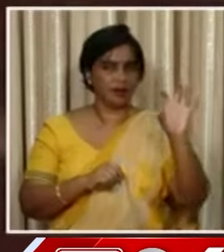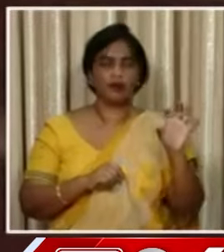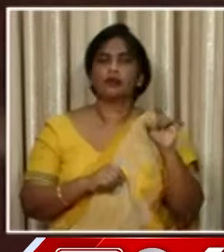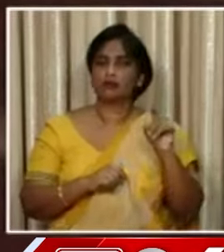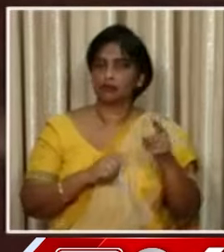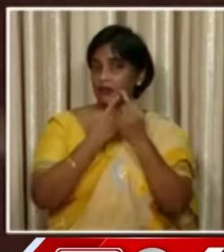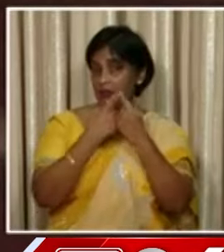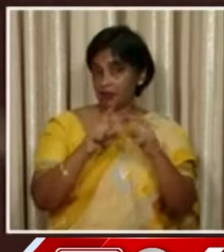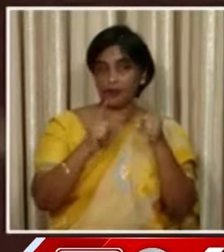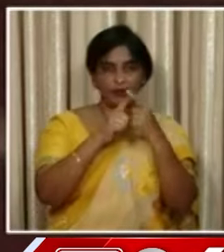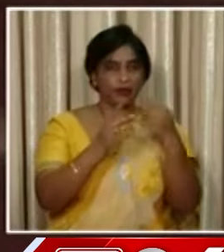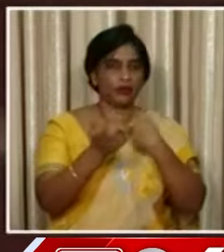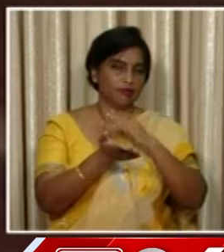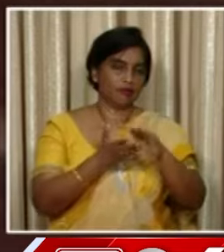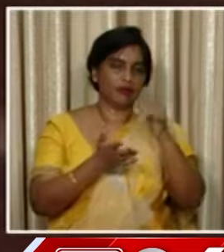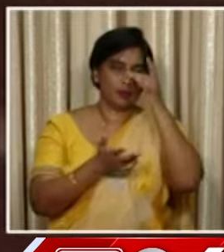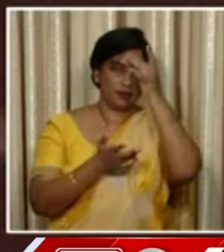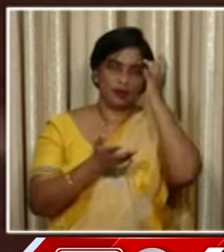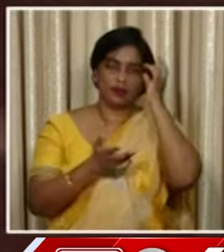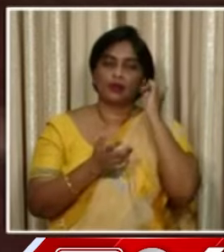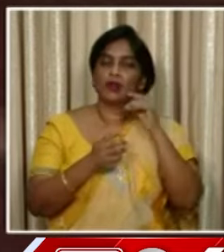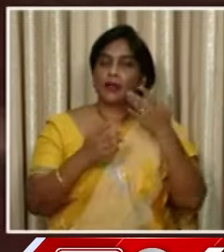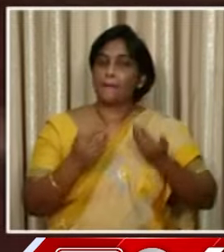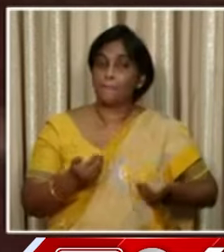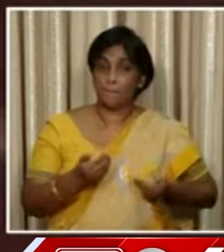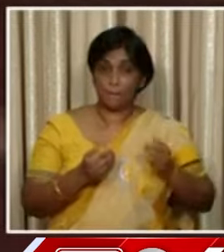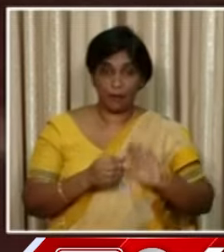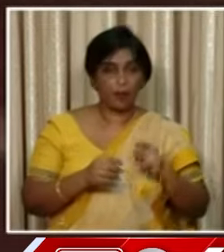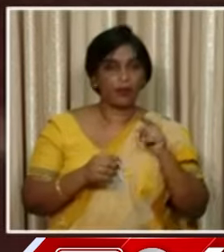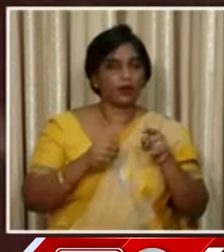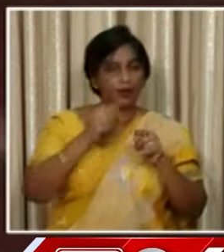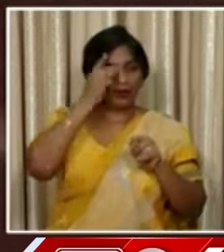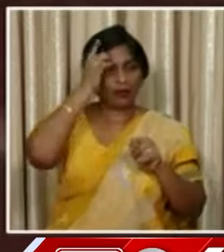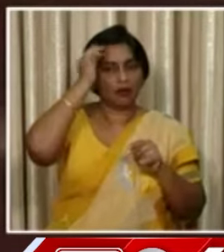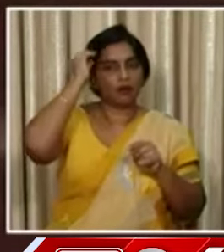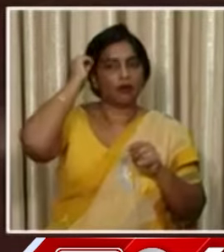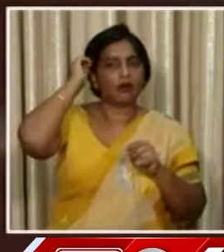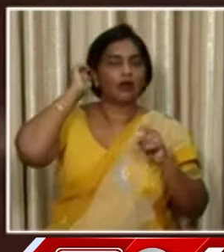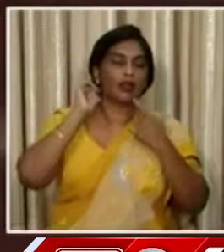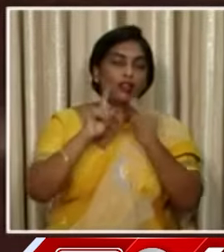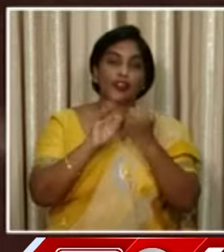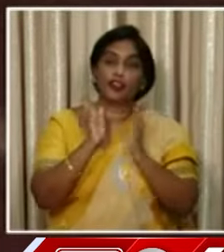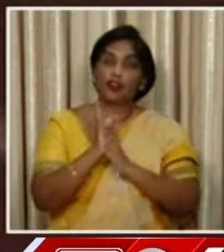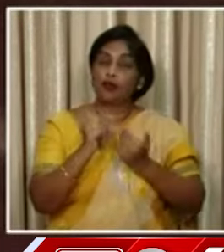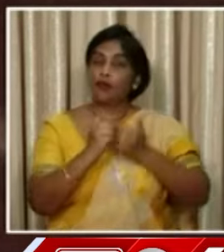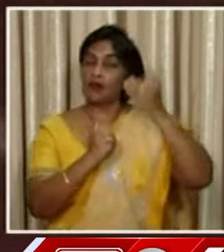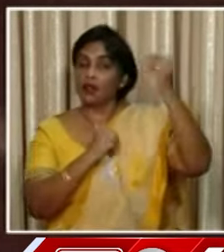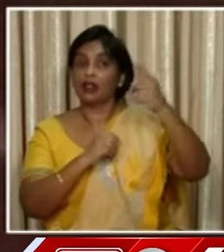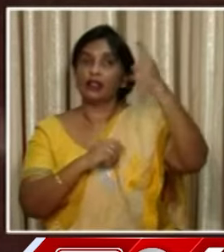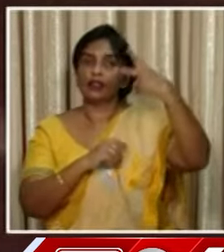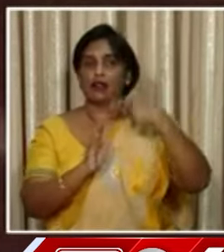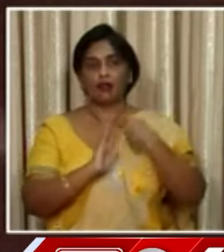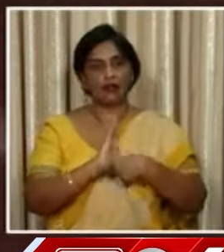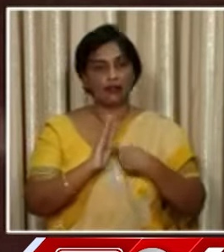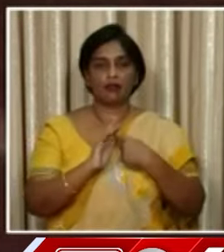එක විදිහට තමයි සලකලා තියෙන්නේ. දැන් ගත්තොත් බංගලාදේශේ තමයි වැඩියෙන්ම සංචාරය කරන්නේ කිලෝමීටර් ගාන බබු. දෙක ලංකාව. ඒ වගේ එක